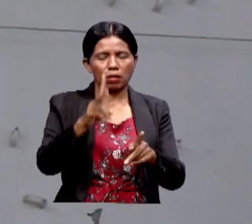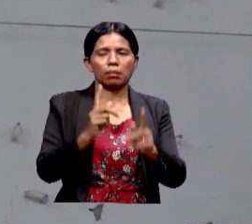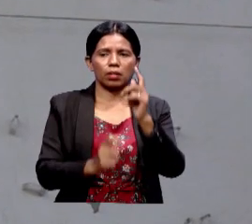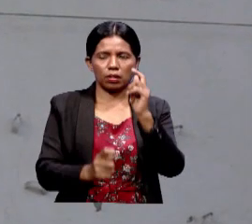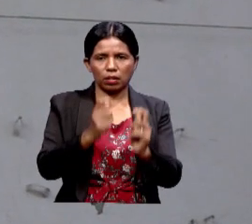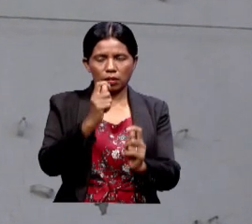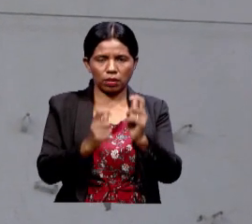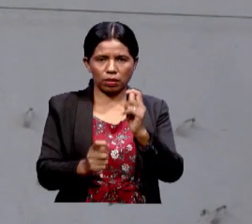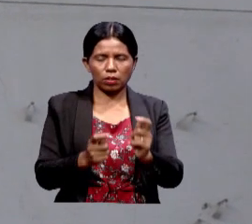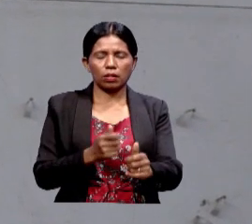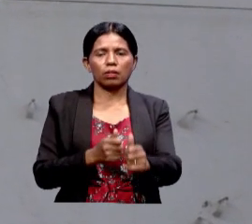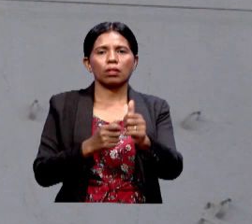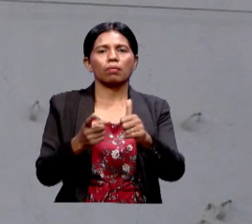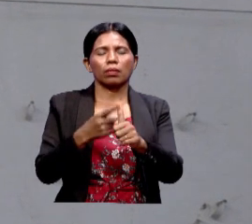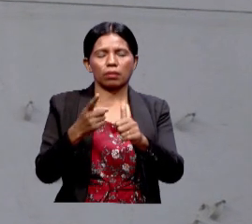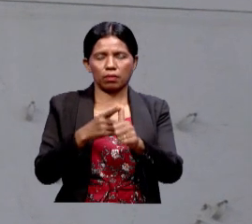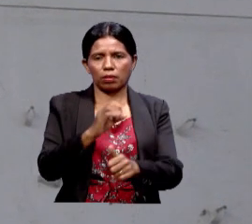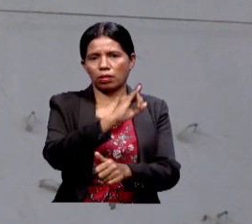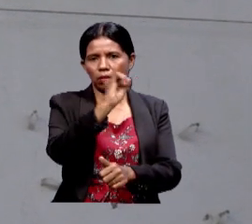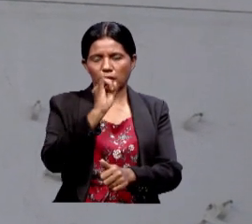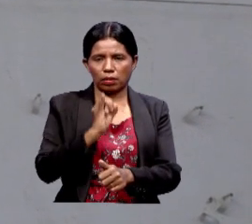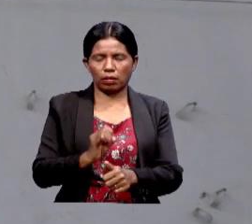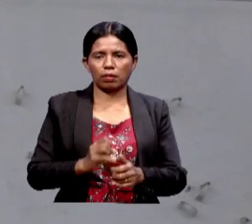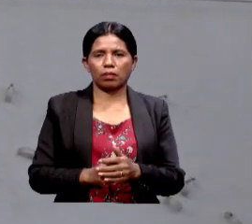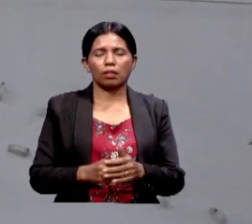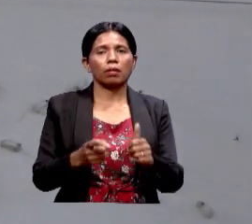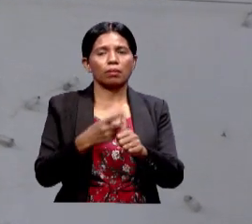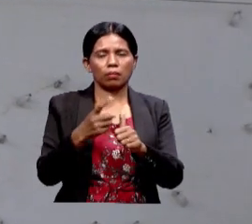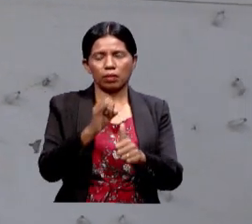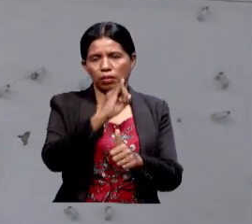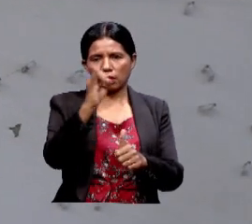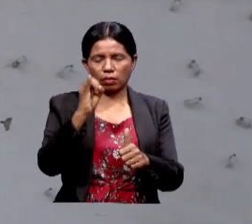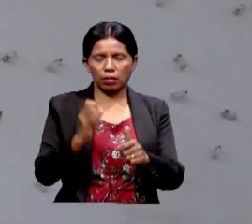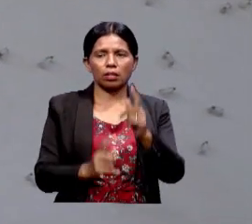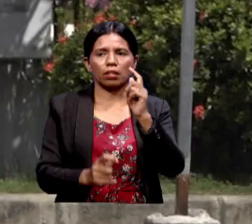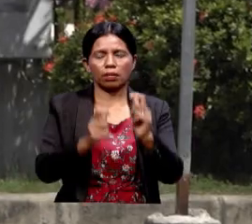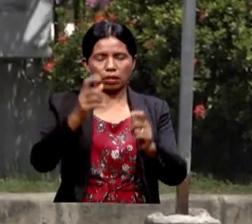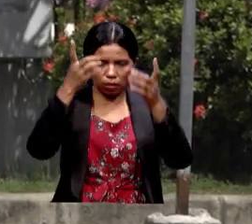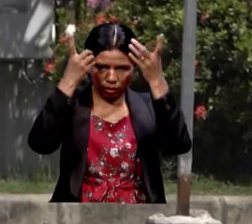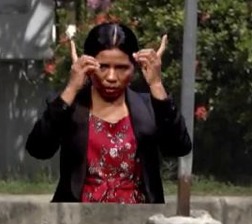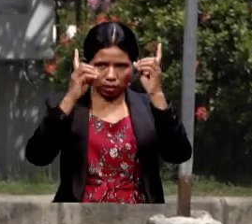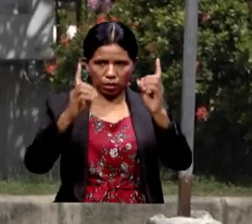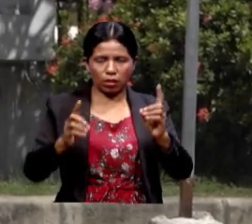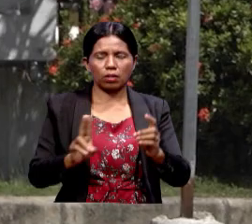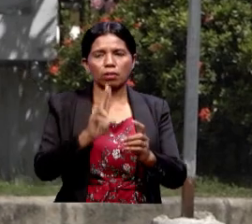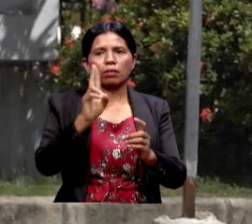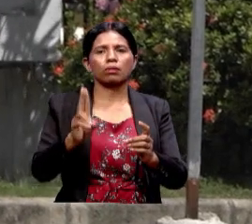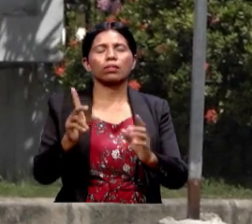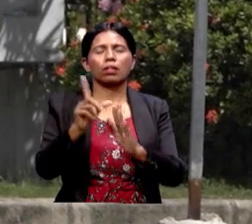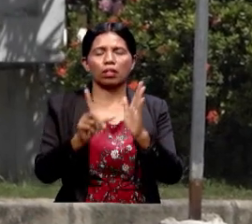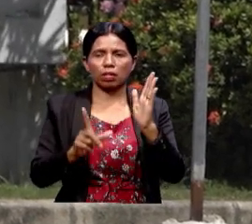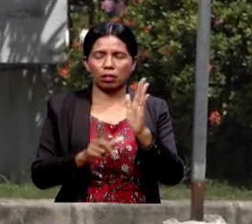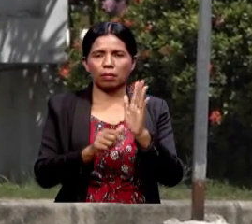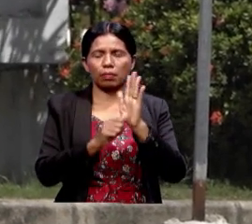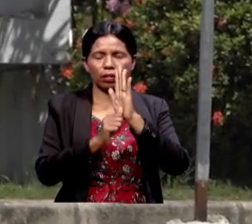tribunal ho dituir primeru interrogatorium. Ia primeru interrogatorium ne, tribunal distrital Dili aplica medida kuasaun